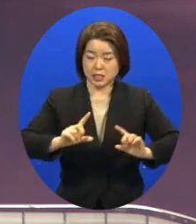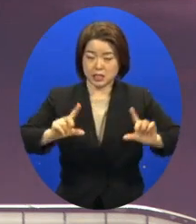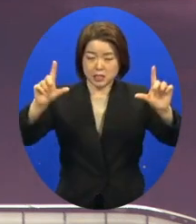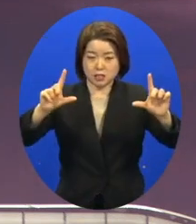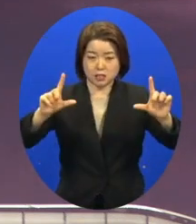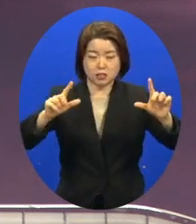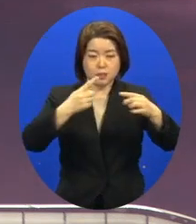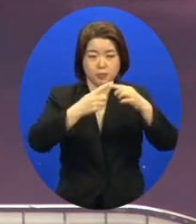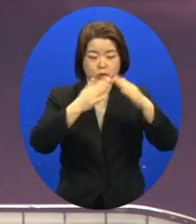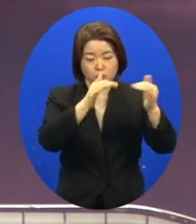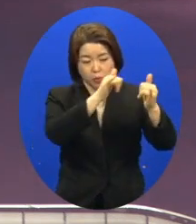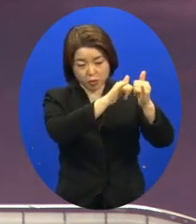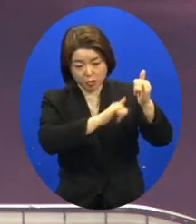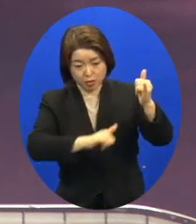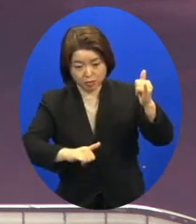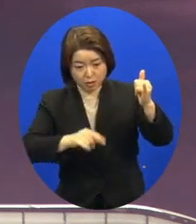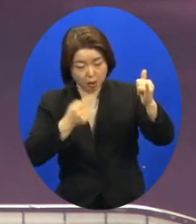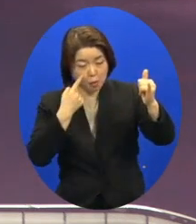포기하지 않으셨습니다.